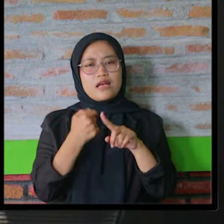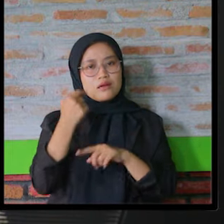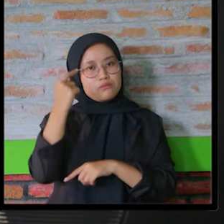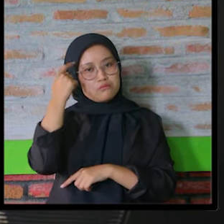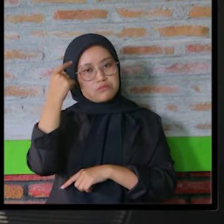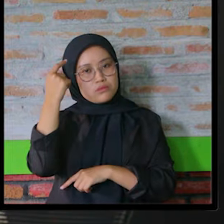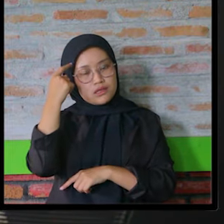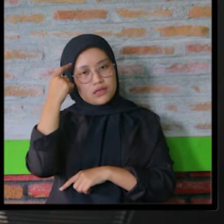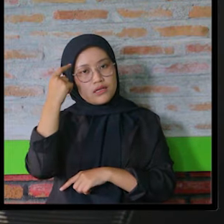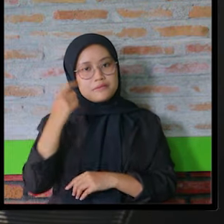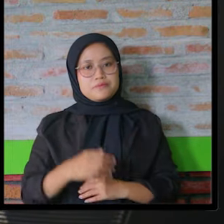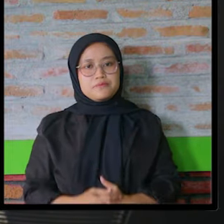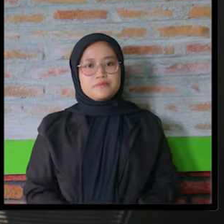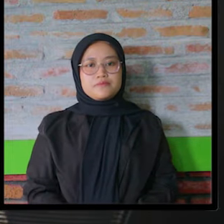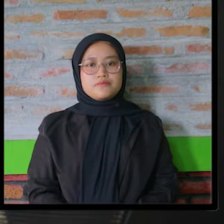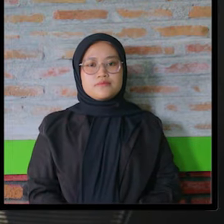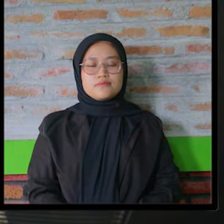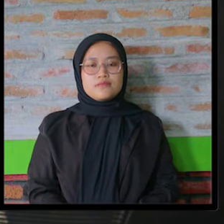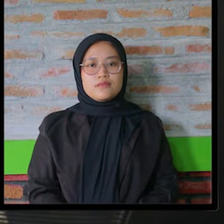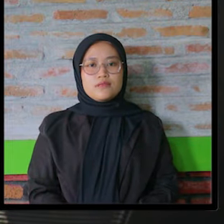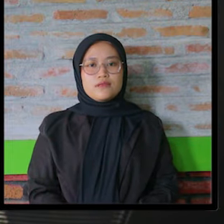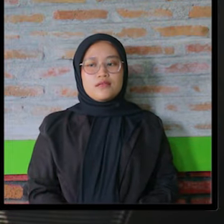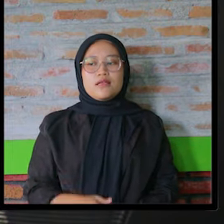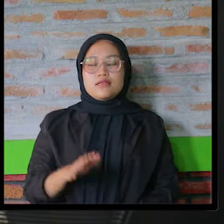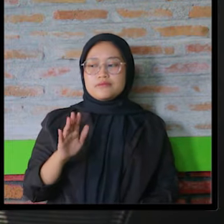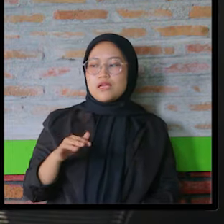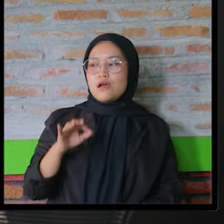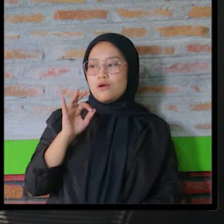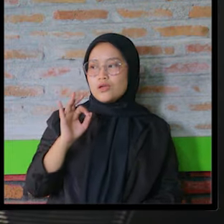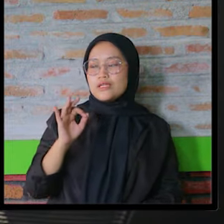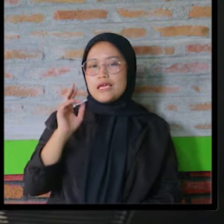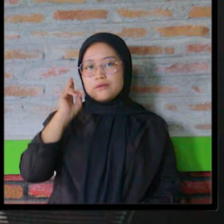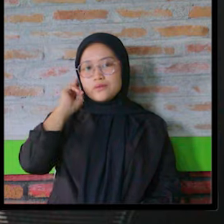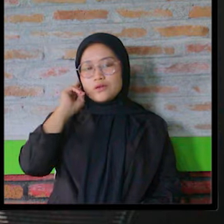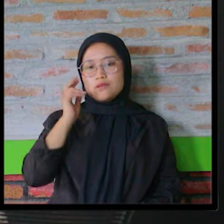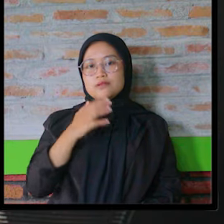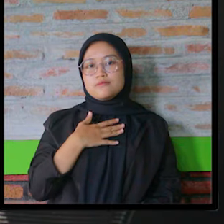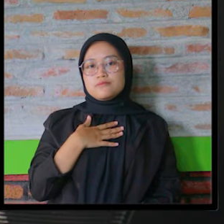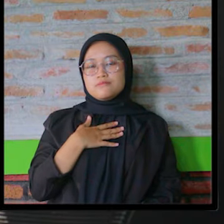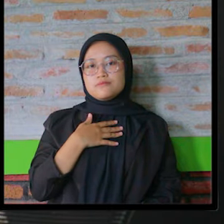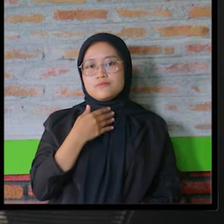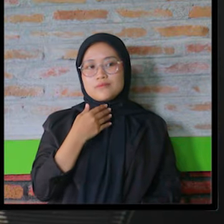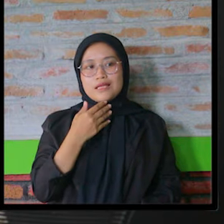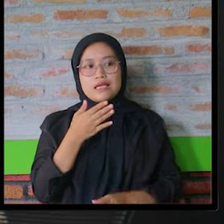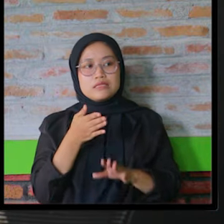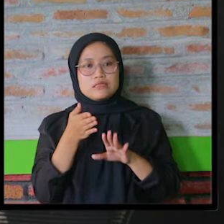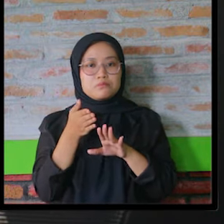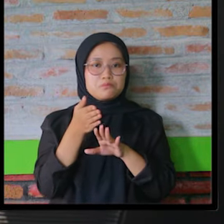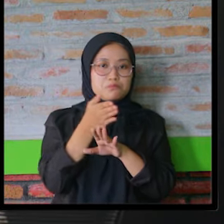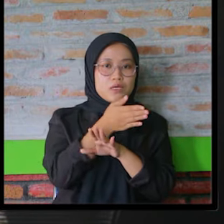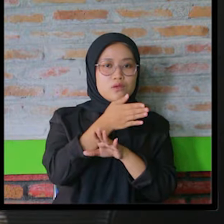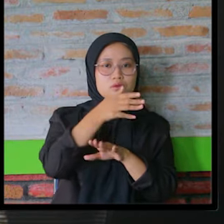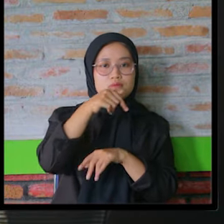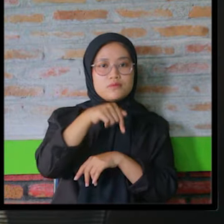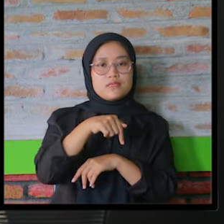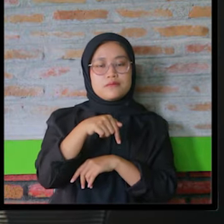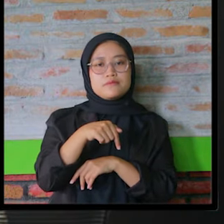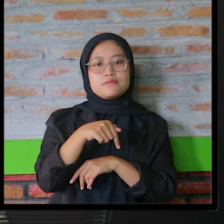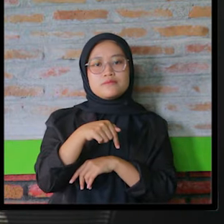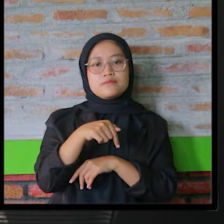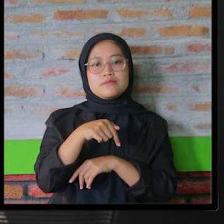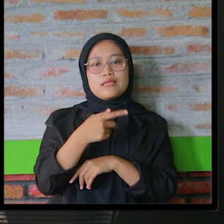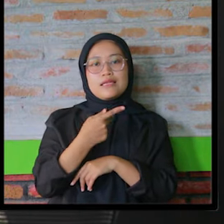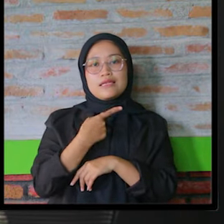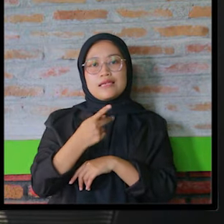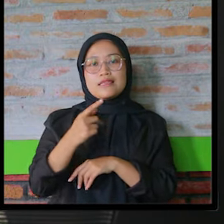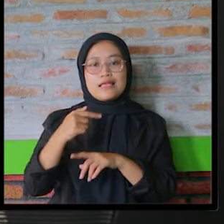pikiran I nah oke bu ee sebelum ini nih Bu apa kita sampai di akhir